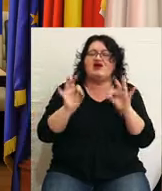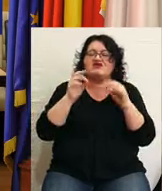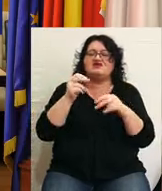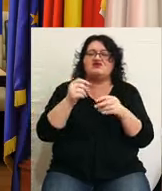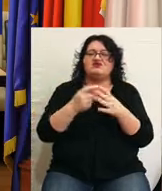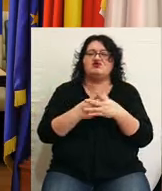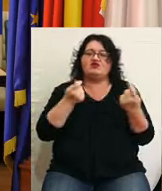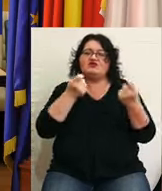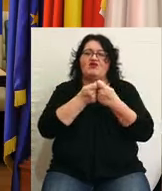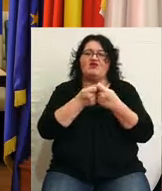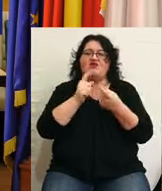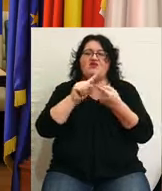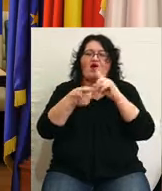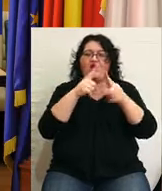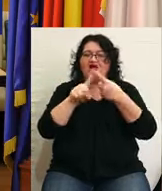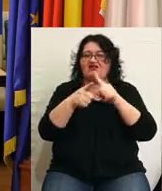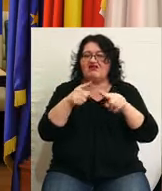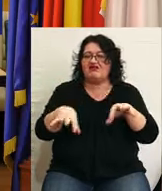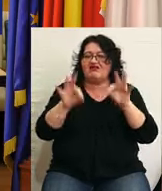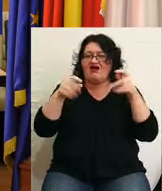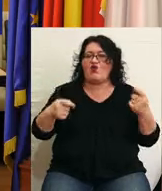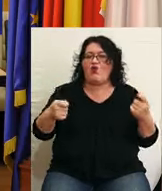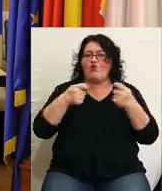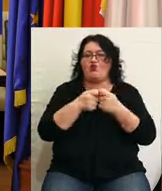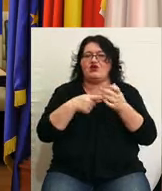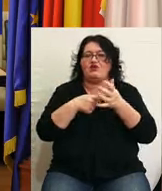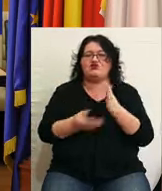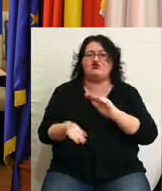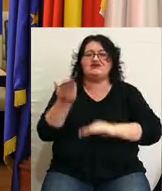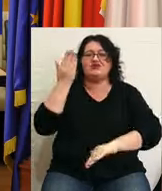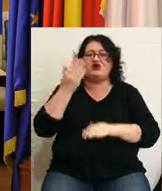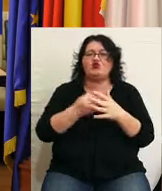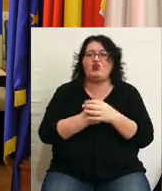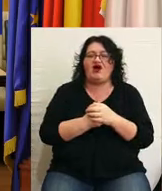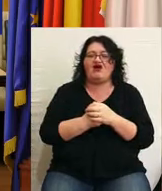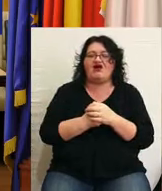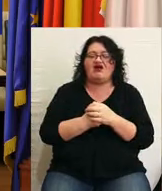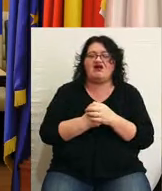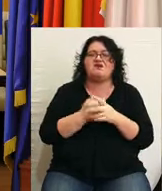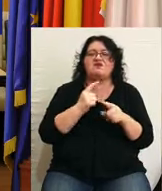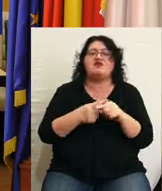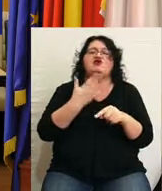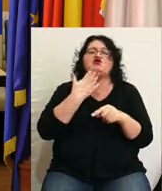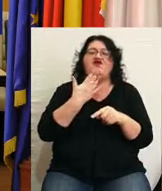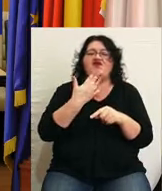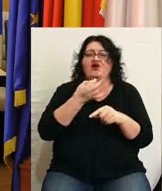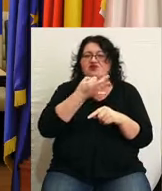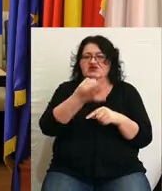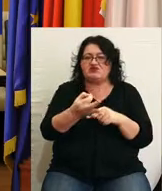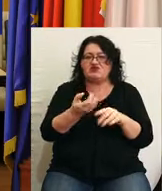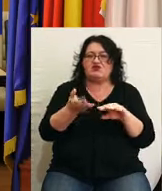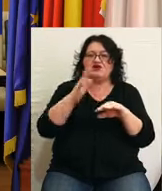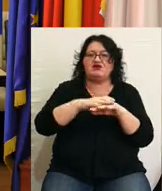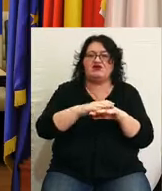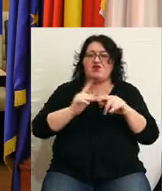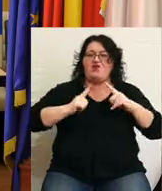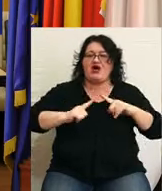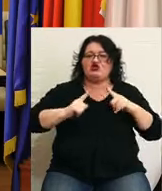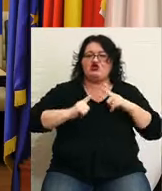consens politic pentru această majorare. Și vreau să subliniez că mă